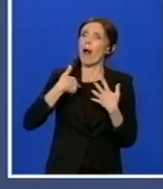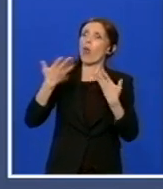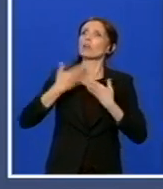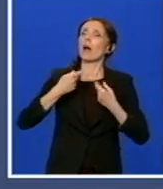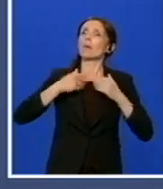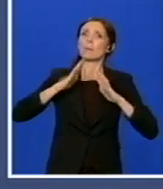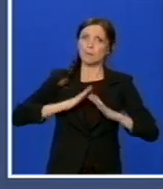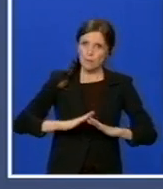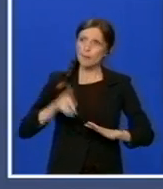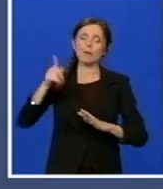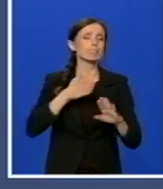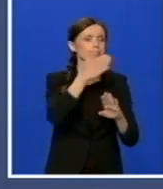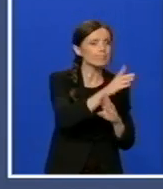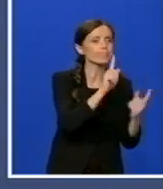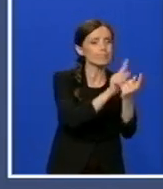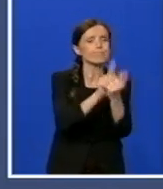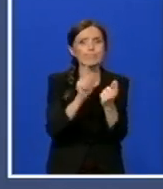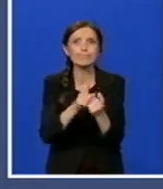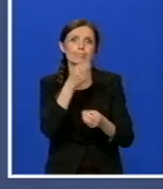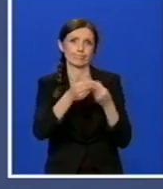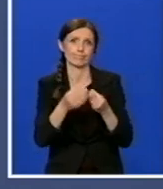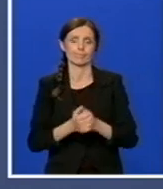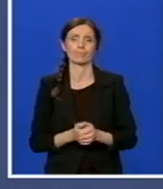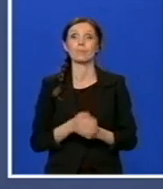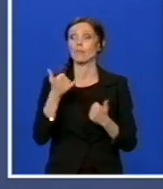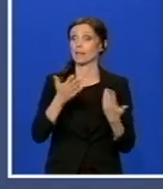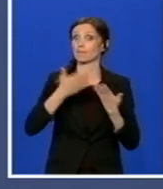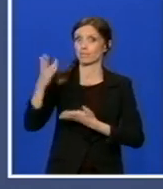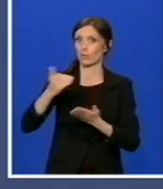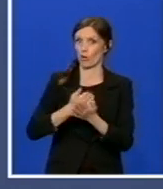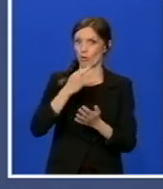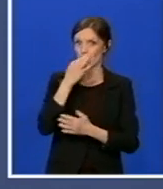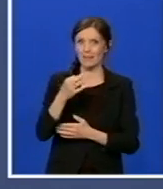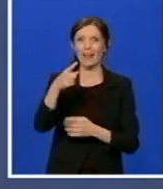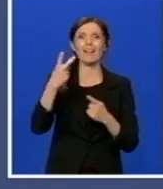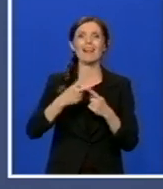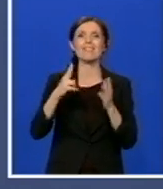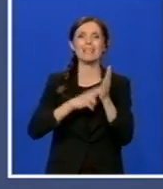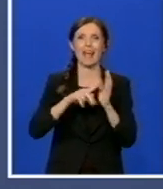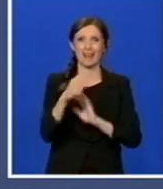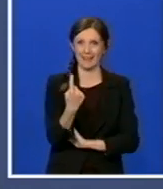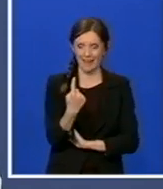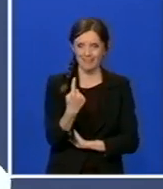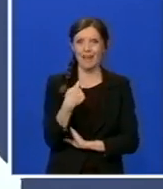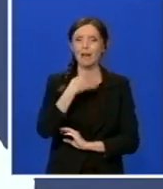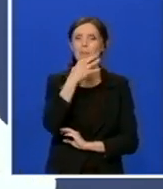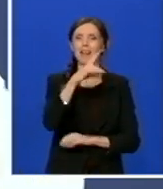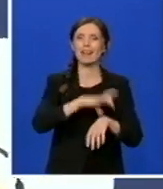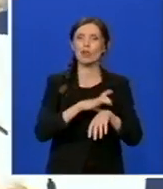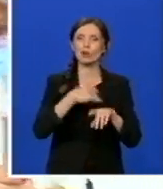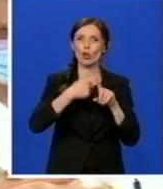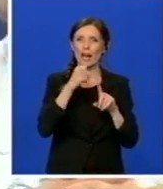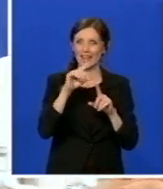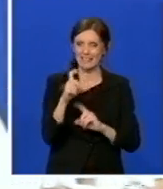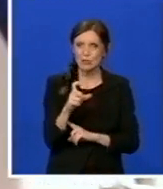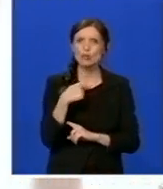Izvolite. Televizija N1. Hvala. Nešić, Televizija N1 za doktorku Kisić-Tepavčević. Da li je umeđu vremenu neko